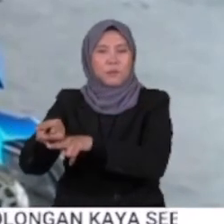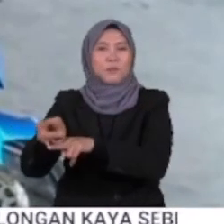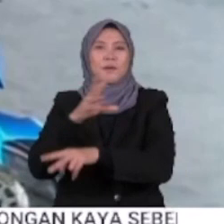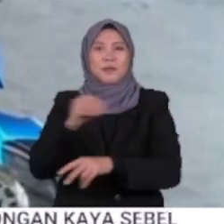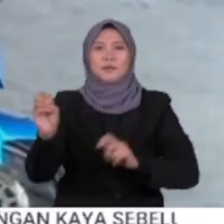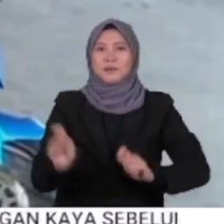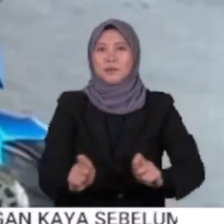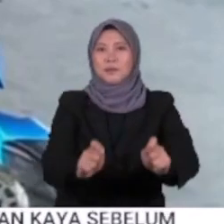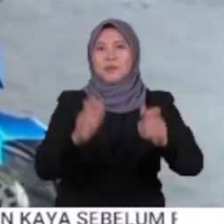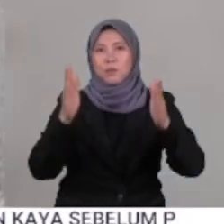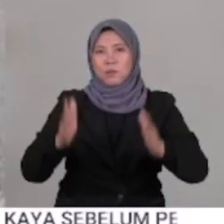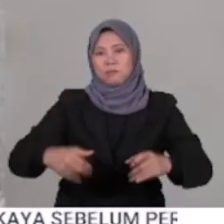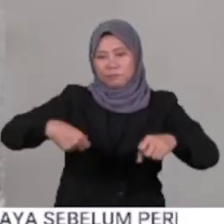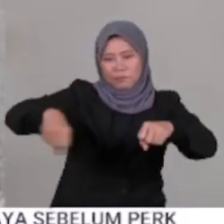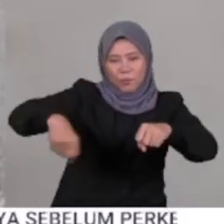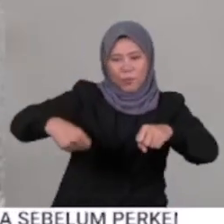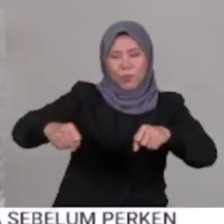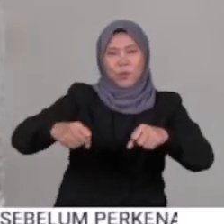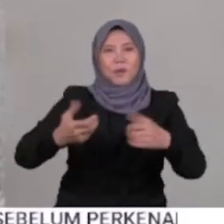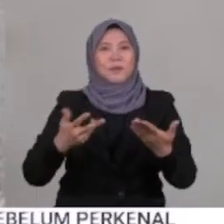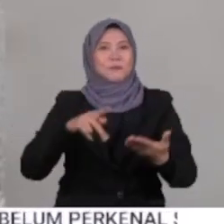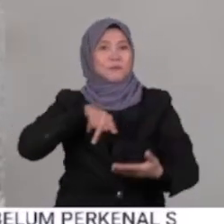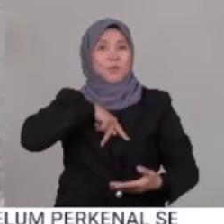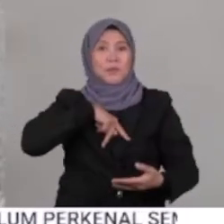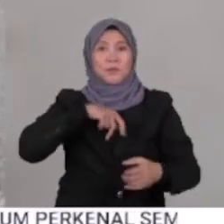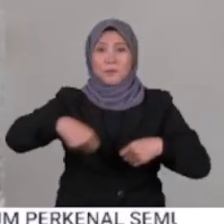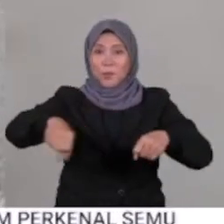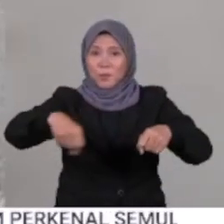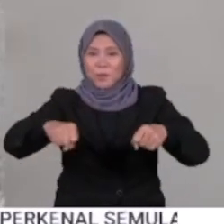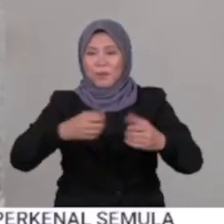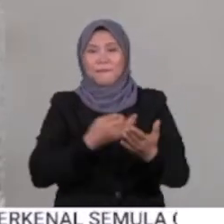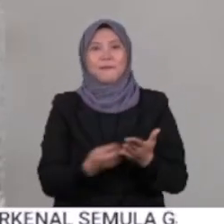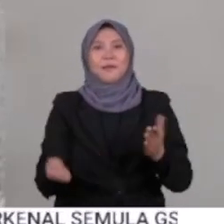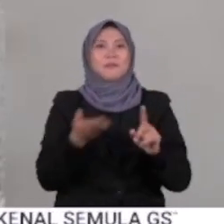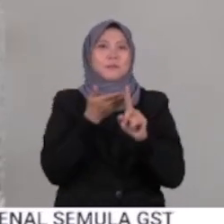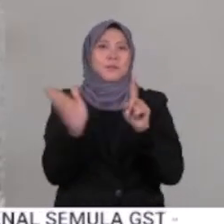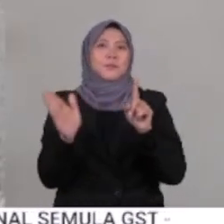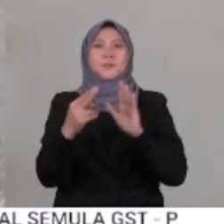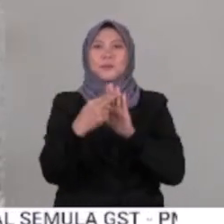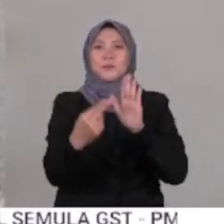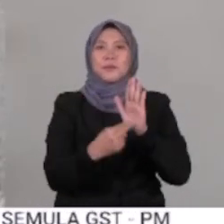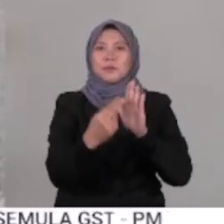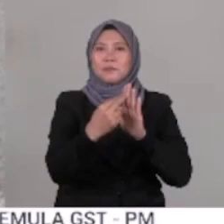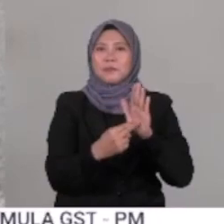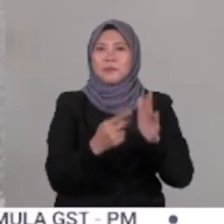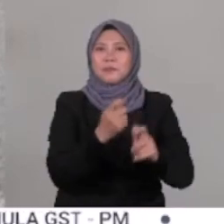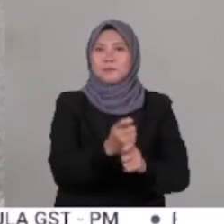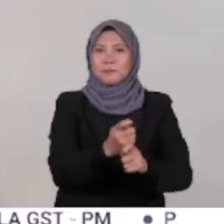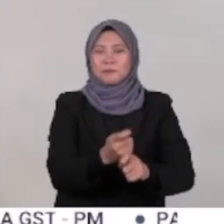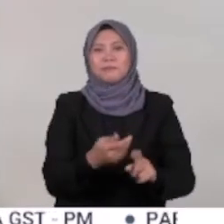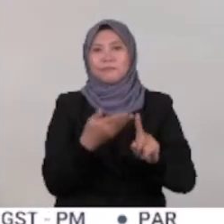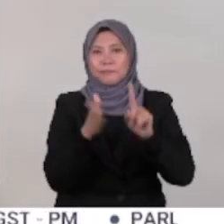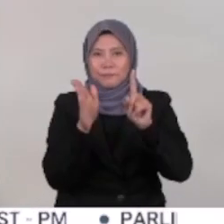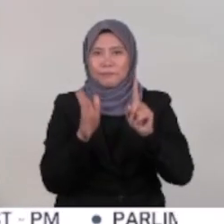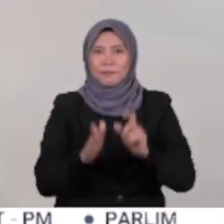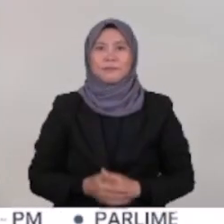tindakan terhadap kelakuan pengendali atau pemilik motusical yang gagal mematuhi peraturan yang telah ditetapkan